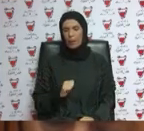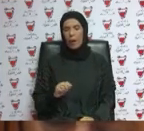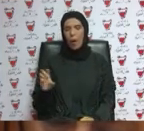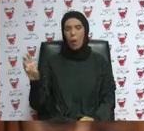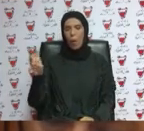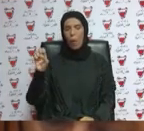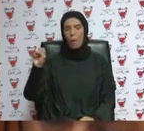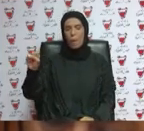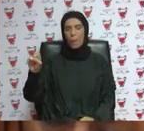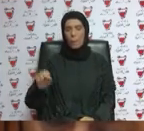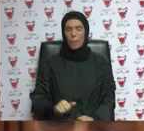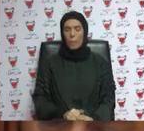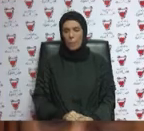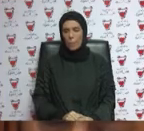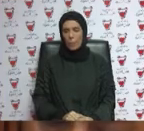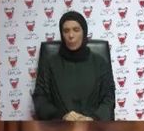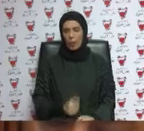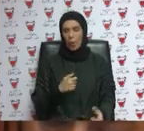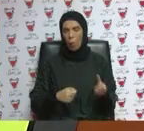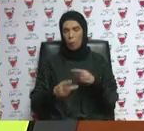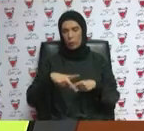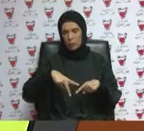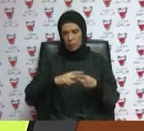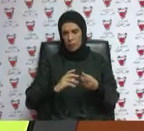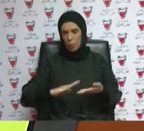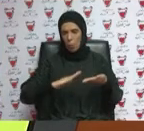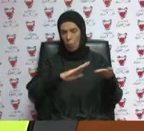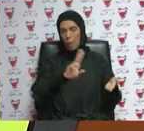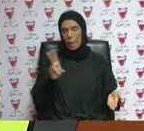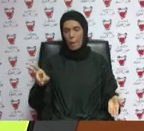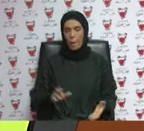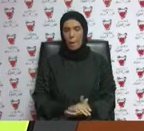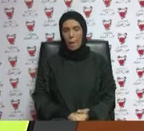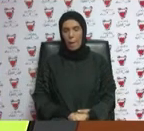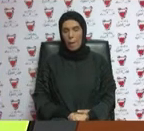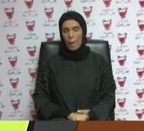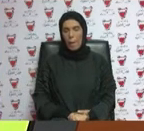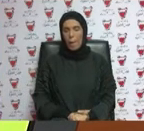الخاص التجاري والصناعي والخدماتي. نحن